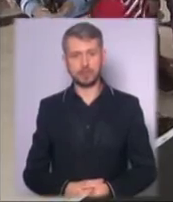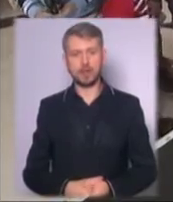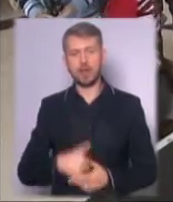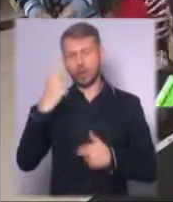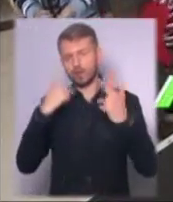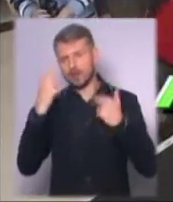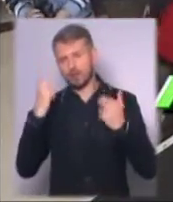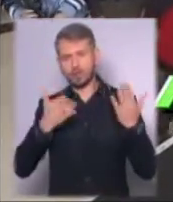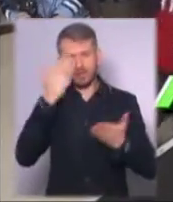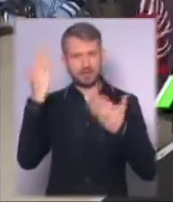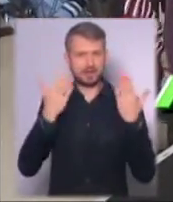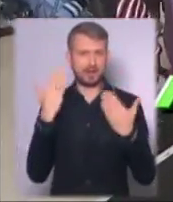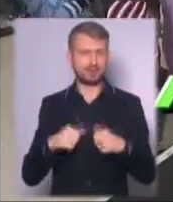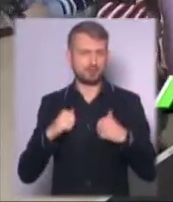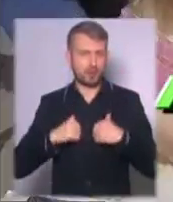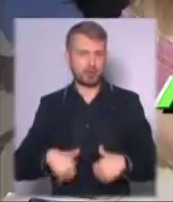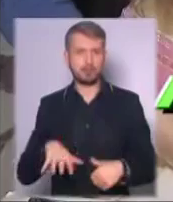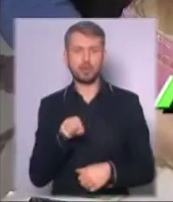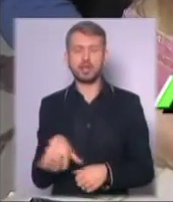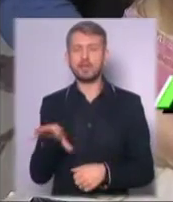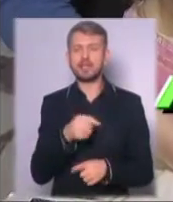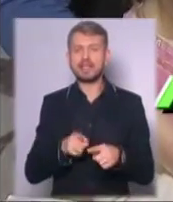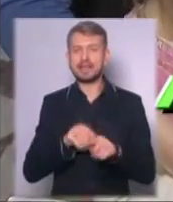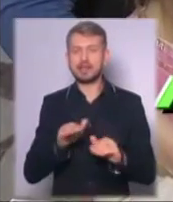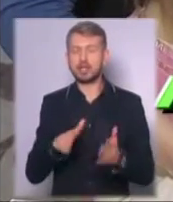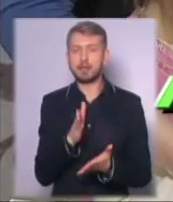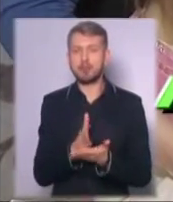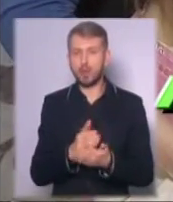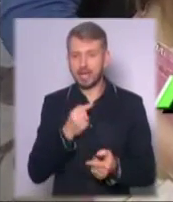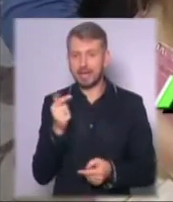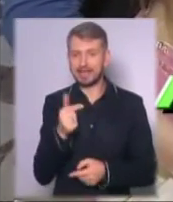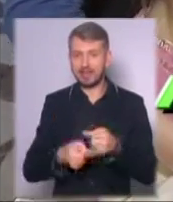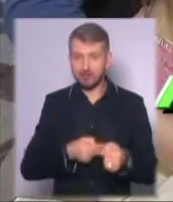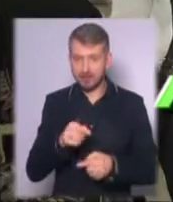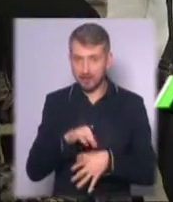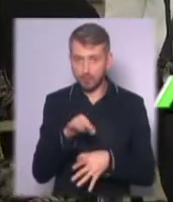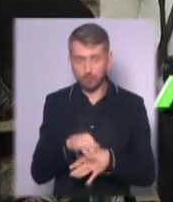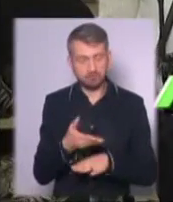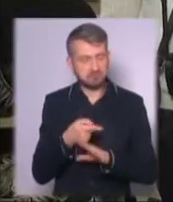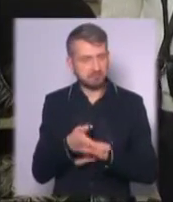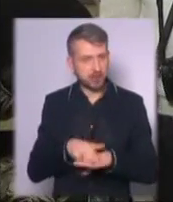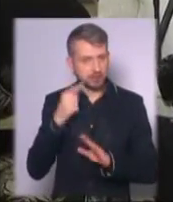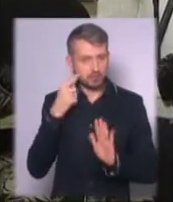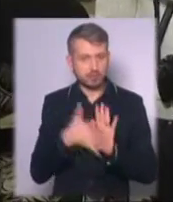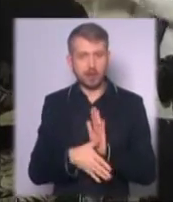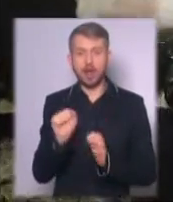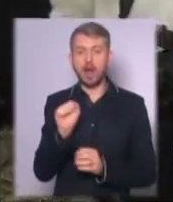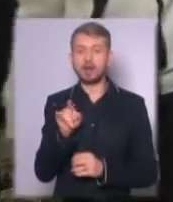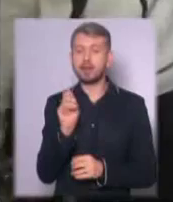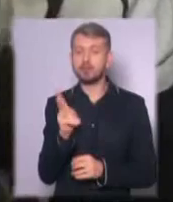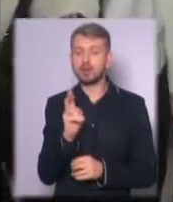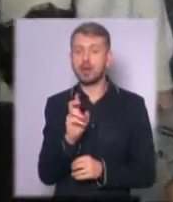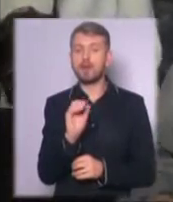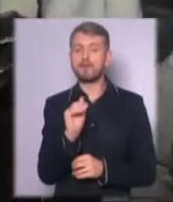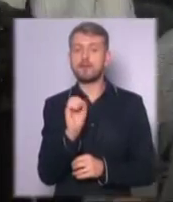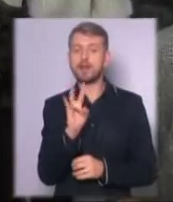Розфарбовані, веселі, безтурботні. Про те, що всі ці дітки мають генетичні захворювання, здогадатись важко. У Артемчика фенілкетонурія. Хлопчик не засвоює білок,